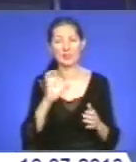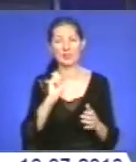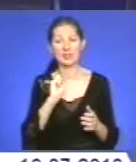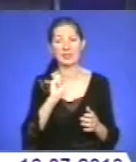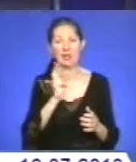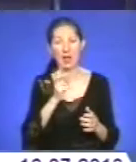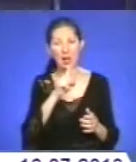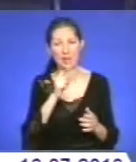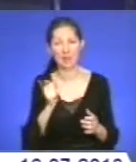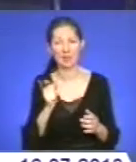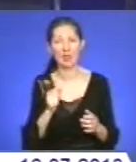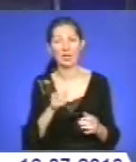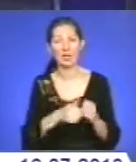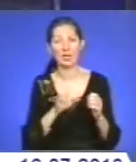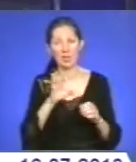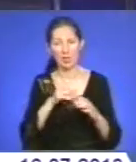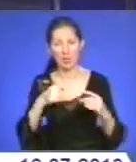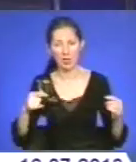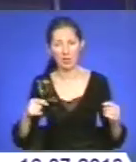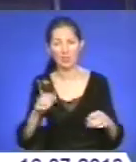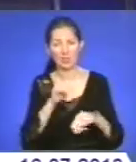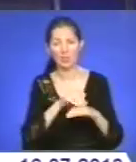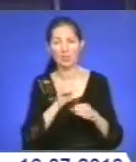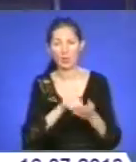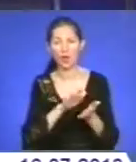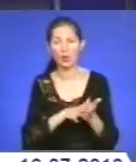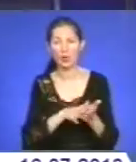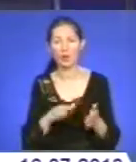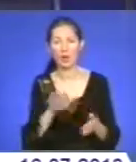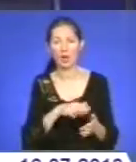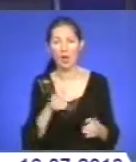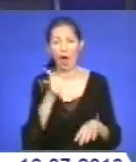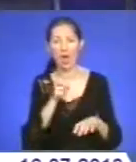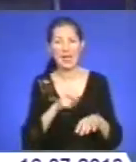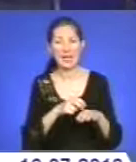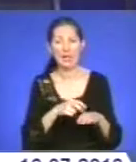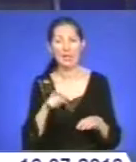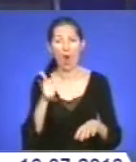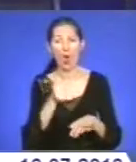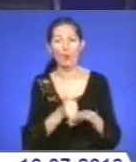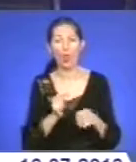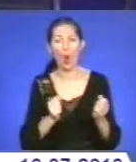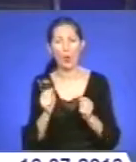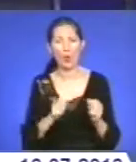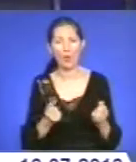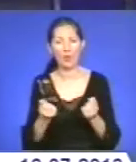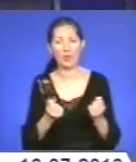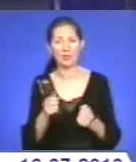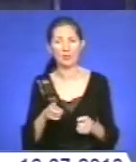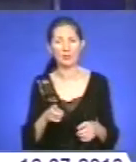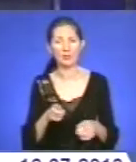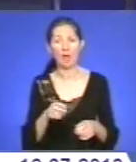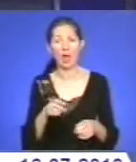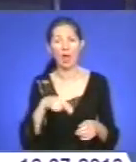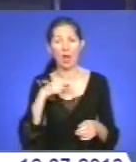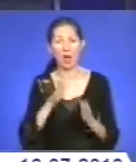тварин зареєстровано в краї цього року. Лікарі головного управління Держсанепідемслужби в області застерігають бути обережними